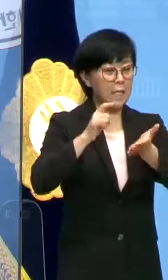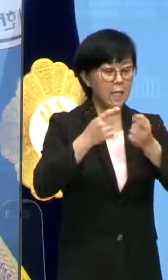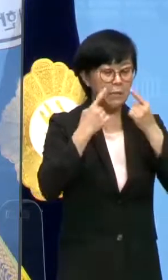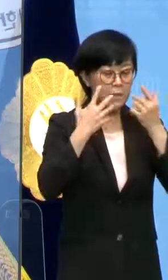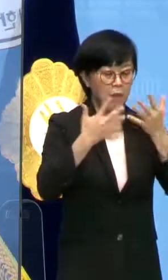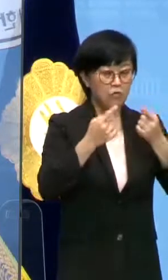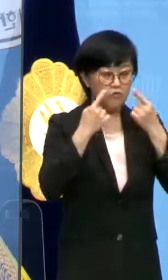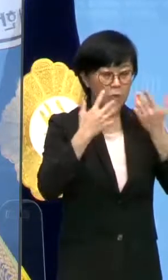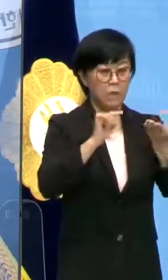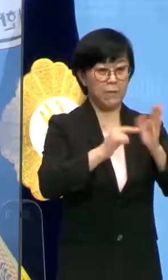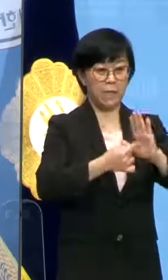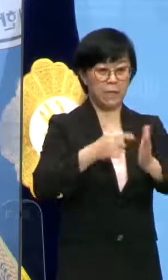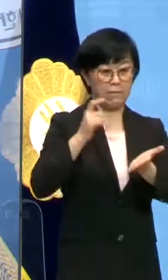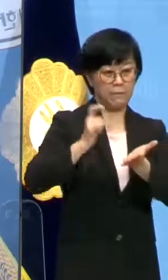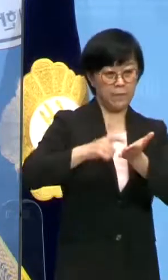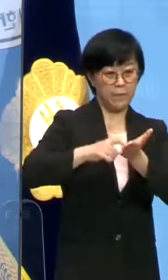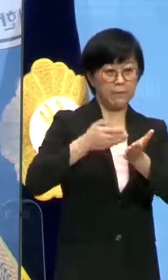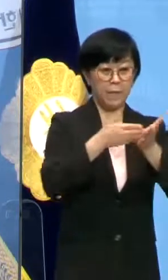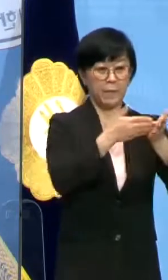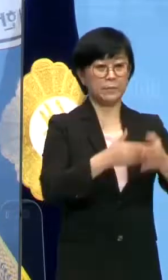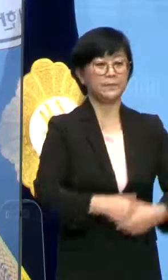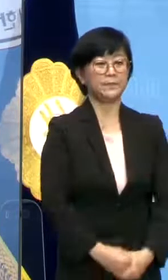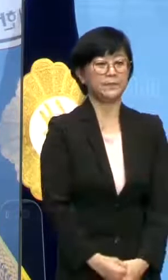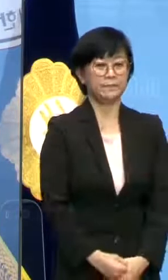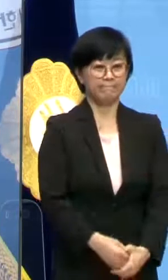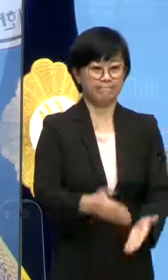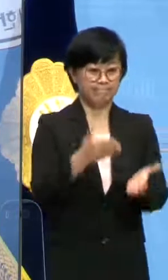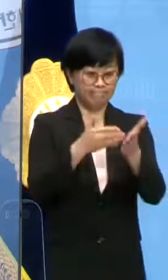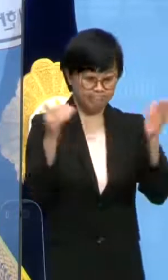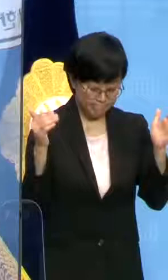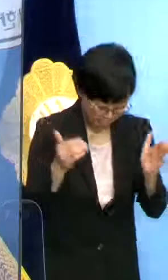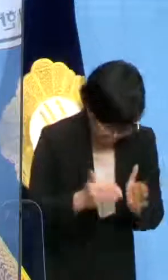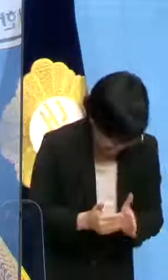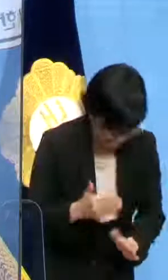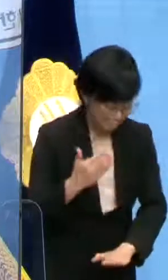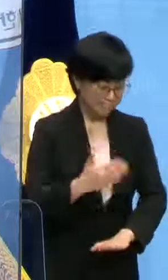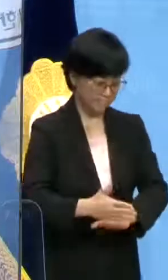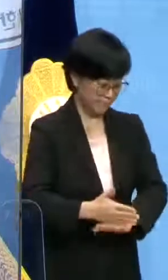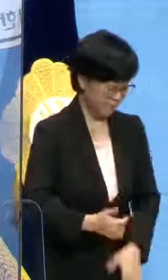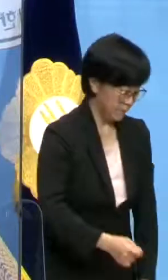즉각 101 촉구합니다 4 프리터 마치겠습니다